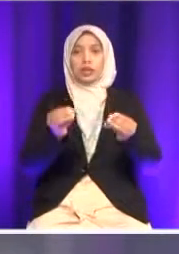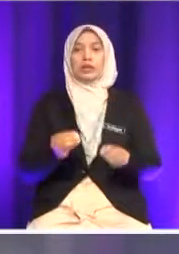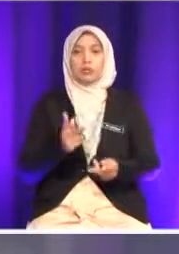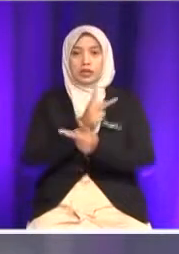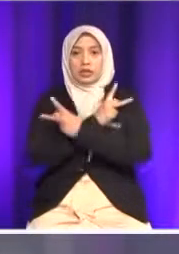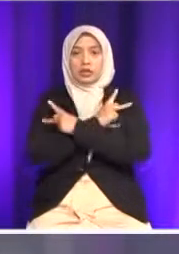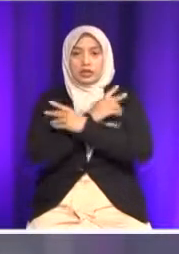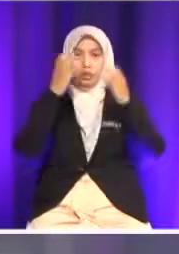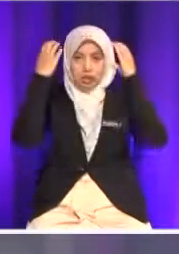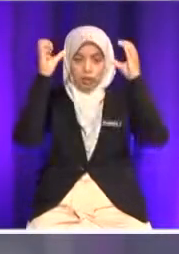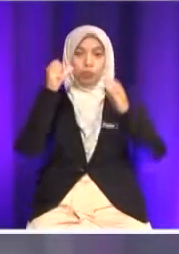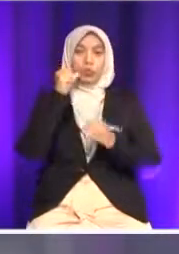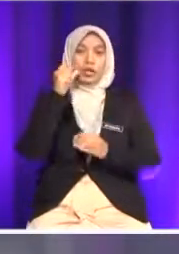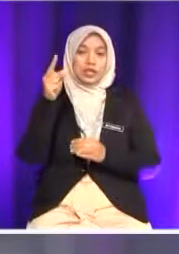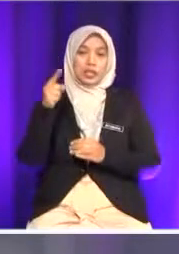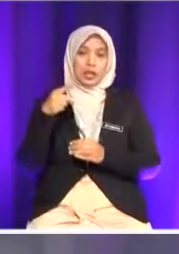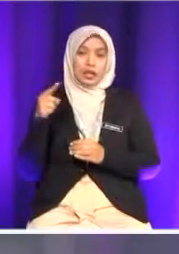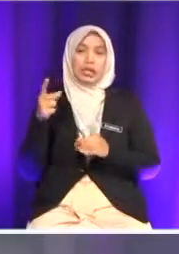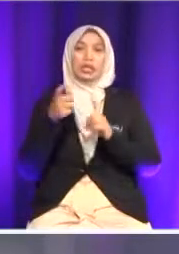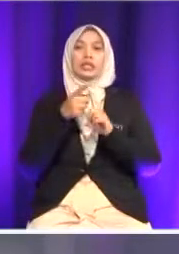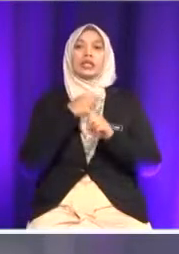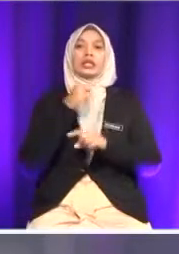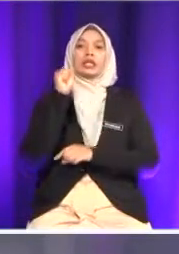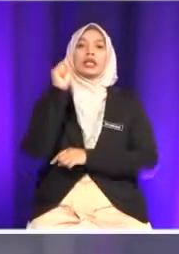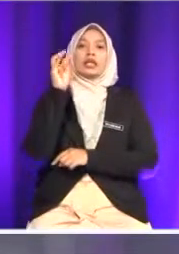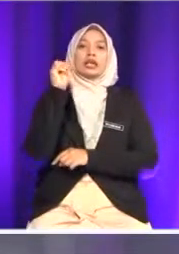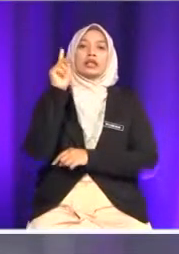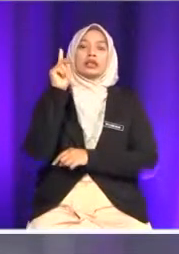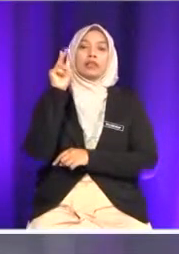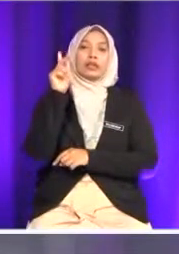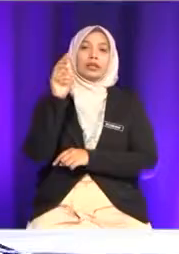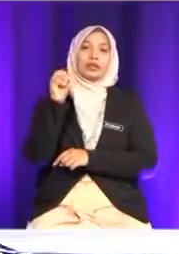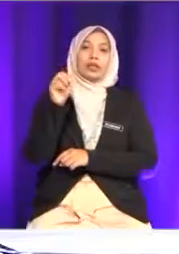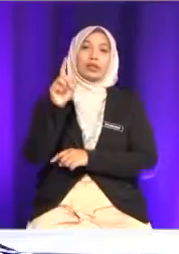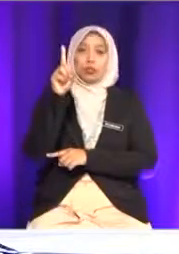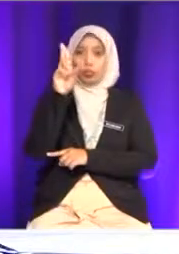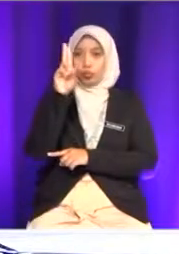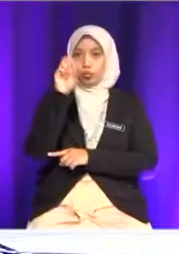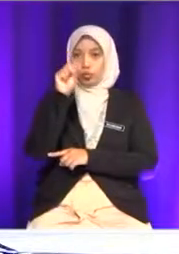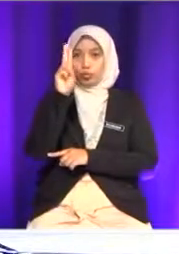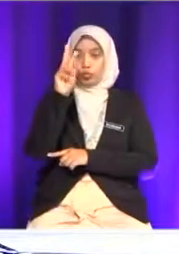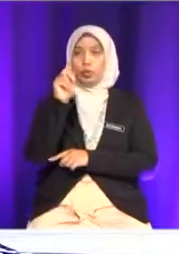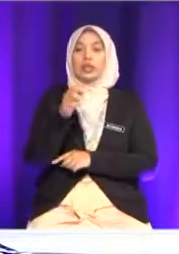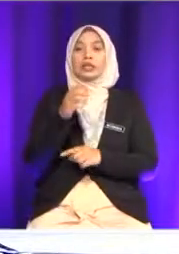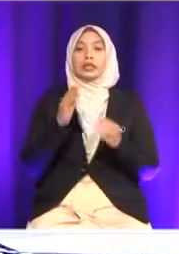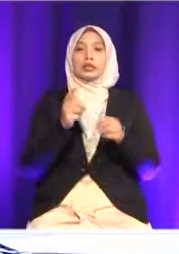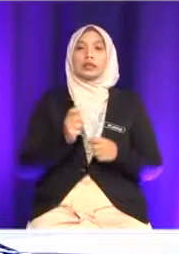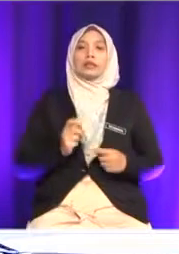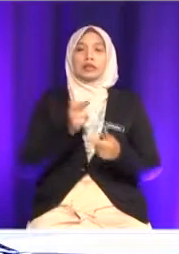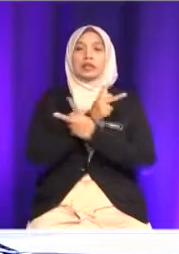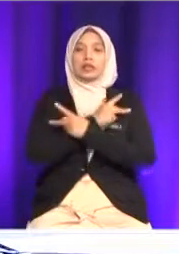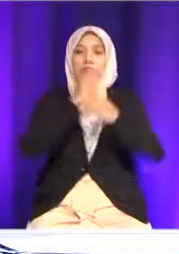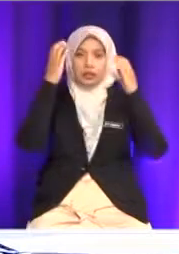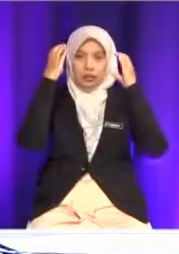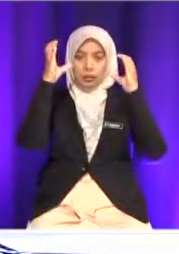merupakan Guru bimbingan dan konseling dari SMK Dusun nanding hulu langat Selangor Terima Kasih Cikgu Sudi bersama-sama dengan kami hari ini Terima kasih juga